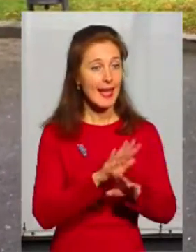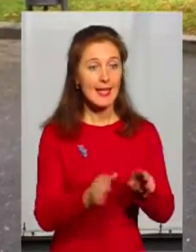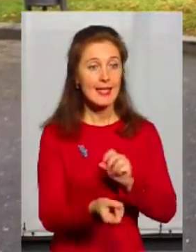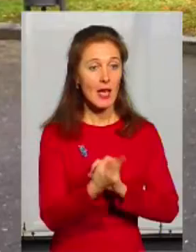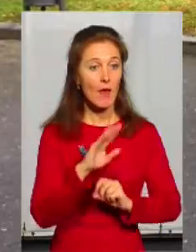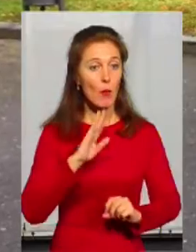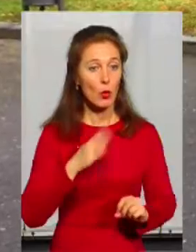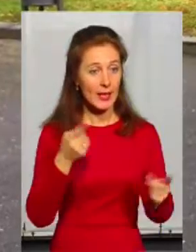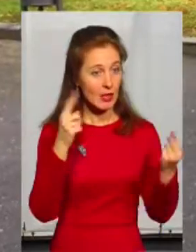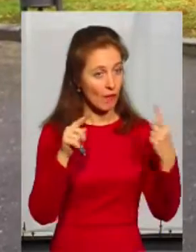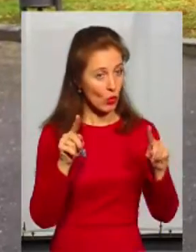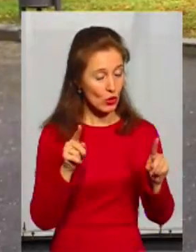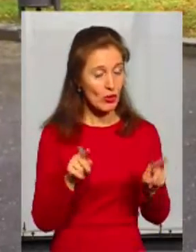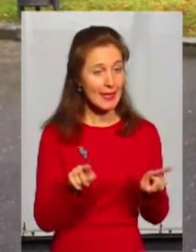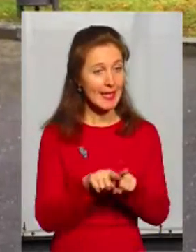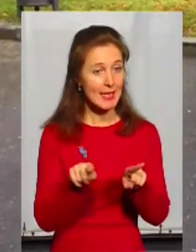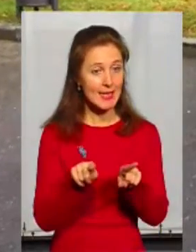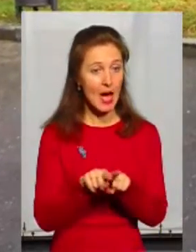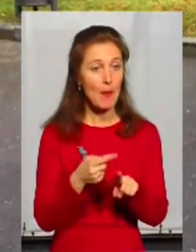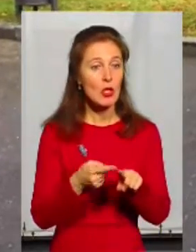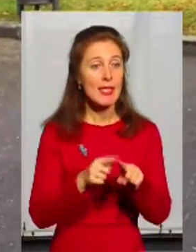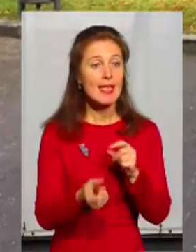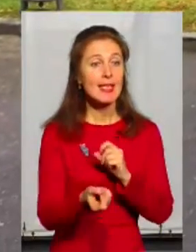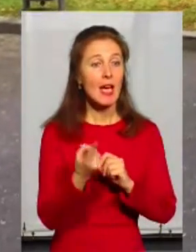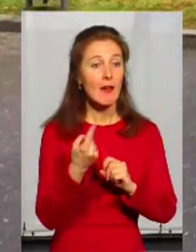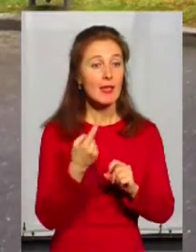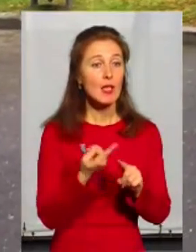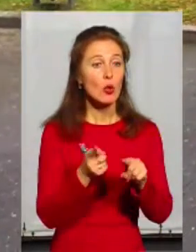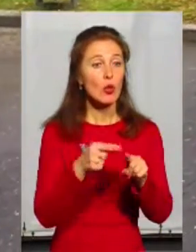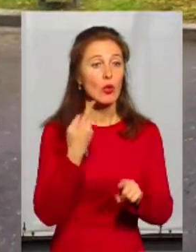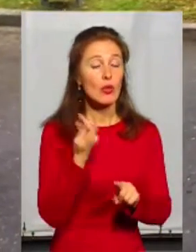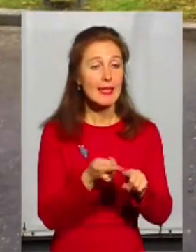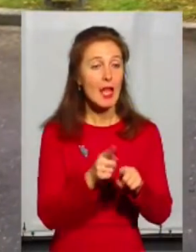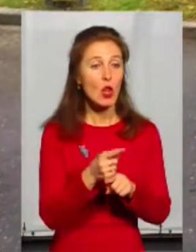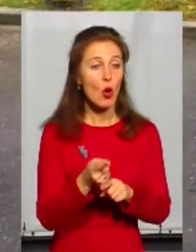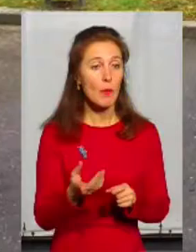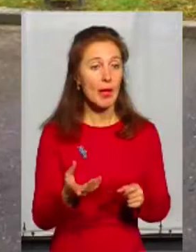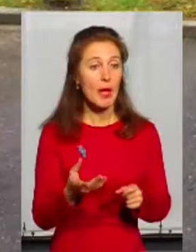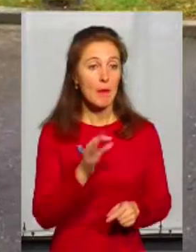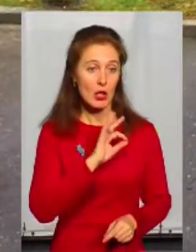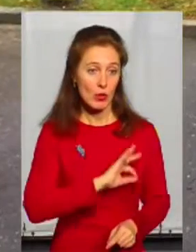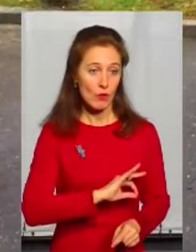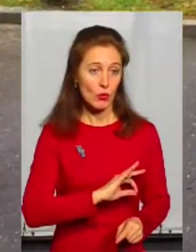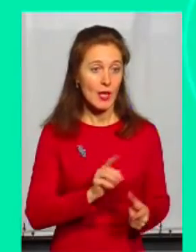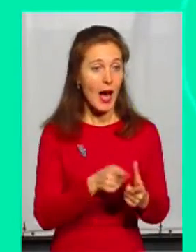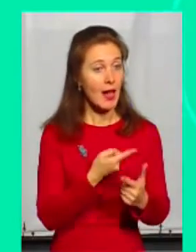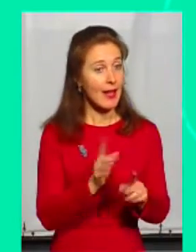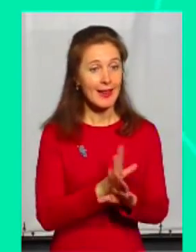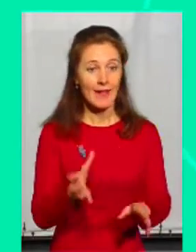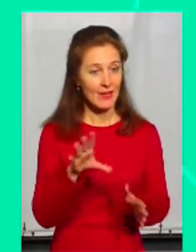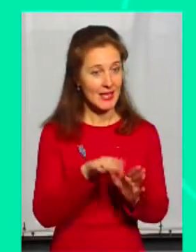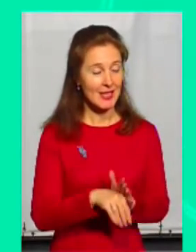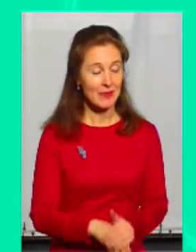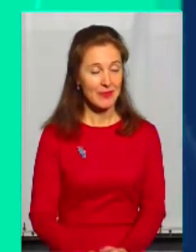моїй творчості. І так само це з'явиться тоді, коли ці норми приживуться, а я думаю, що вони приживуться не всі.